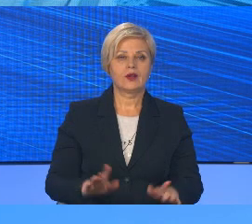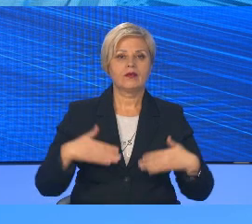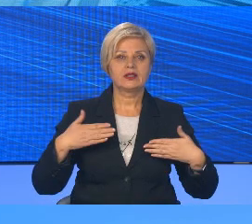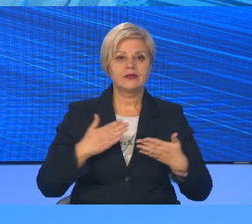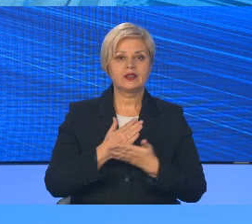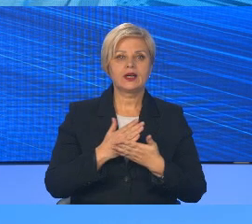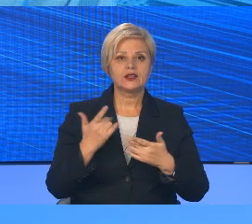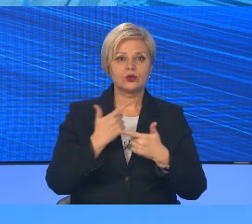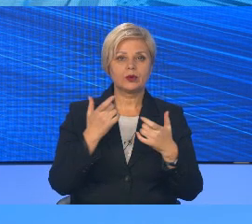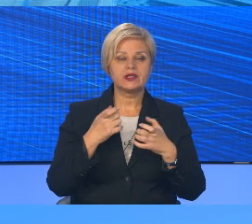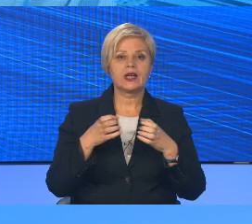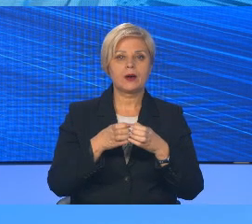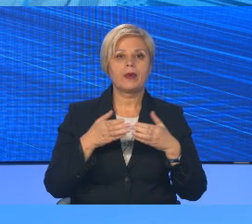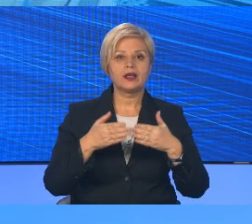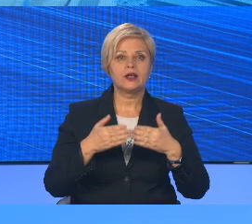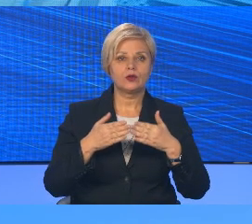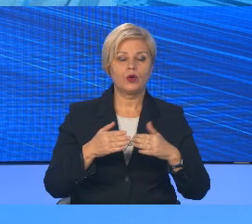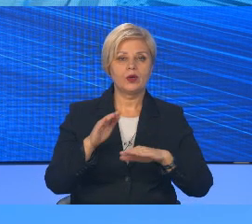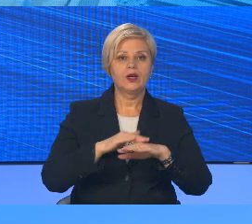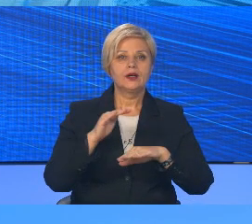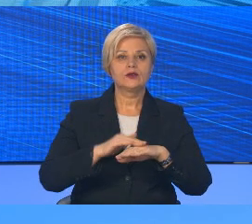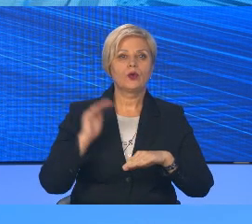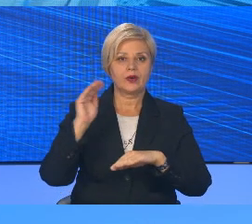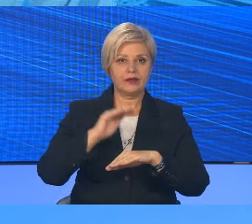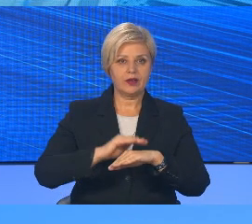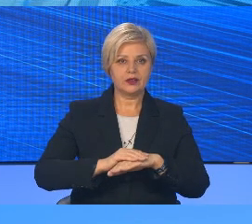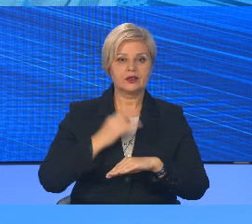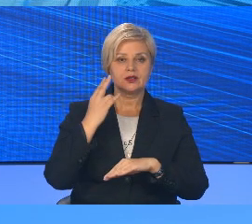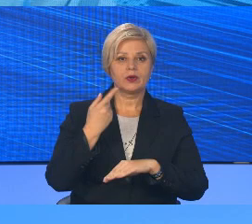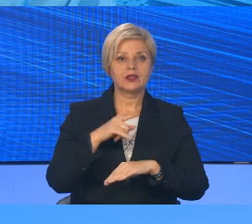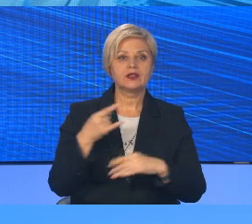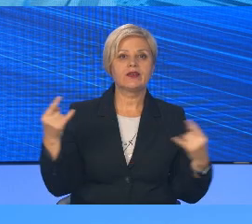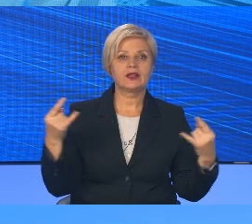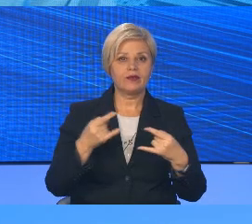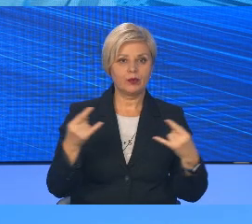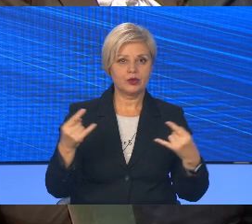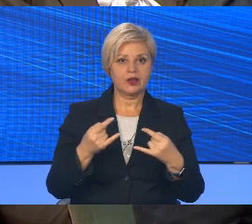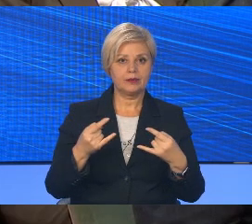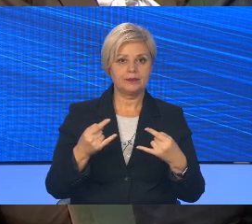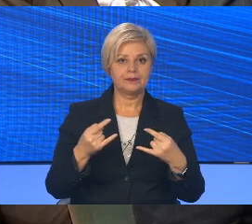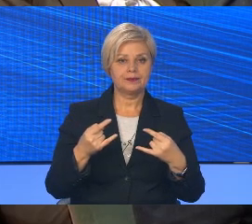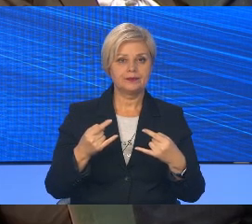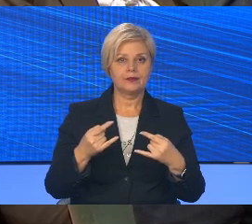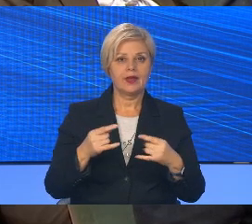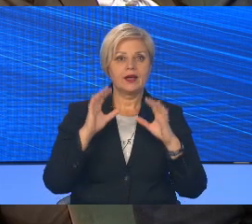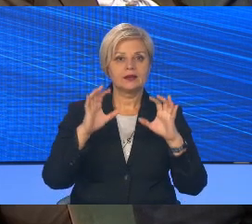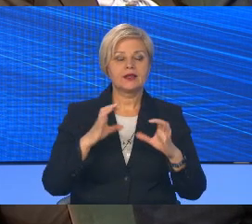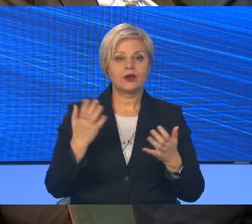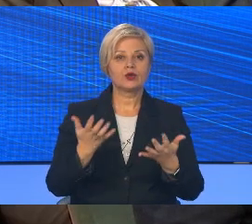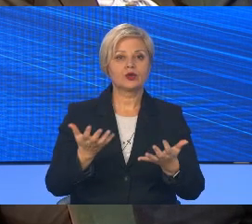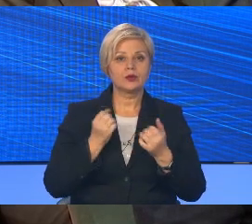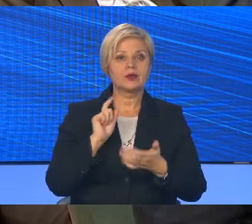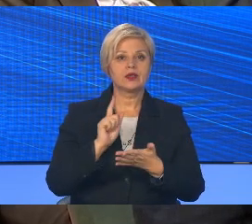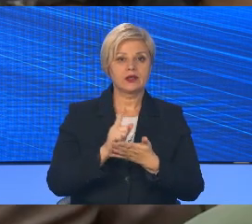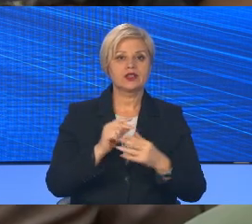Вас вітає служба інформації телерадіокомпанії «Гомель». У студії працює Вікторія Кривда. Глядіть у гэтым выпуску. Законы, якія прымаюцца,